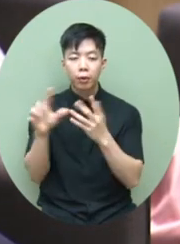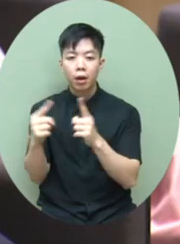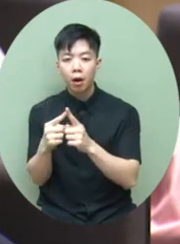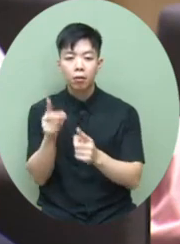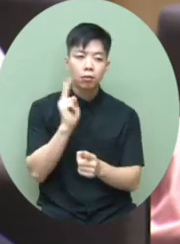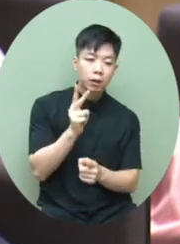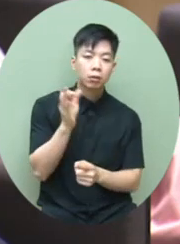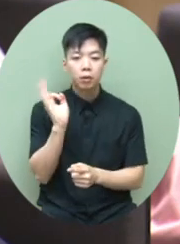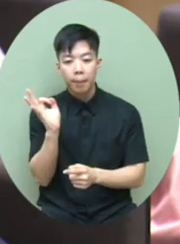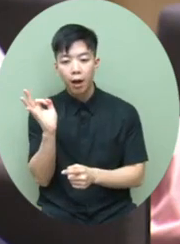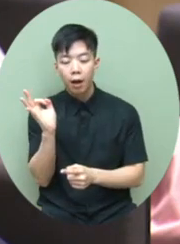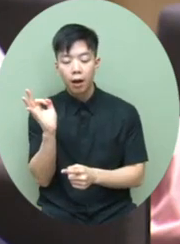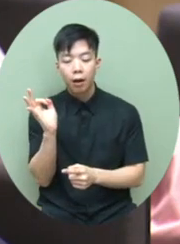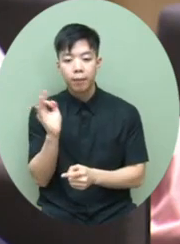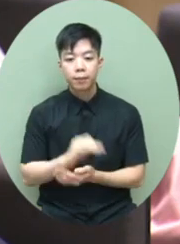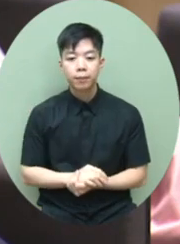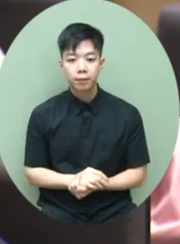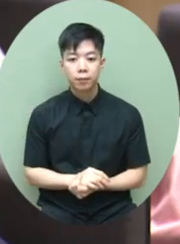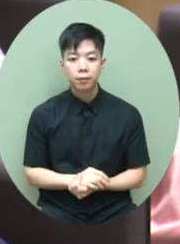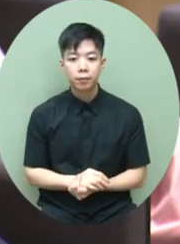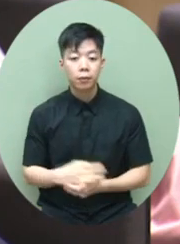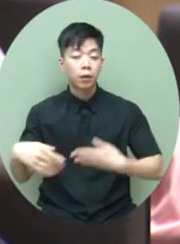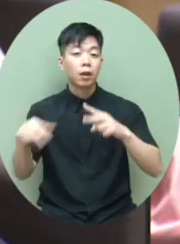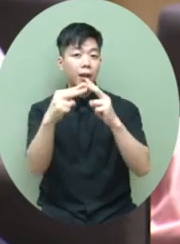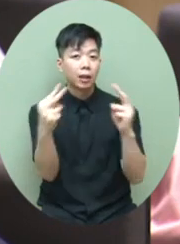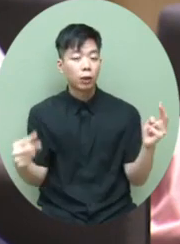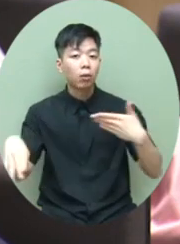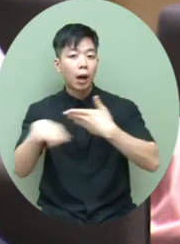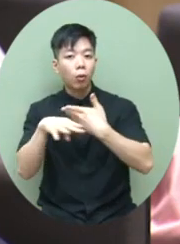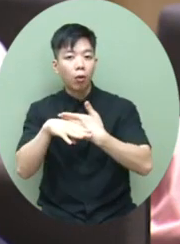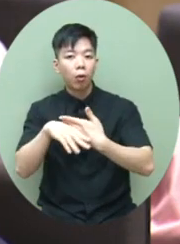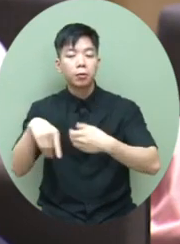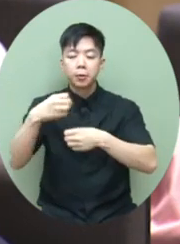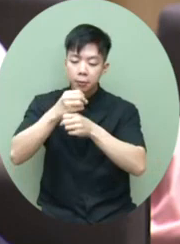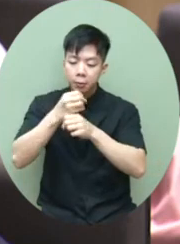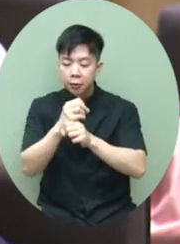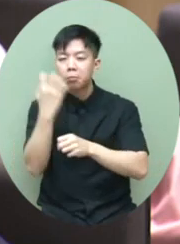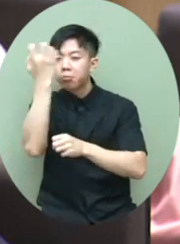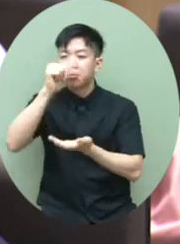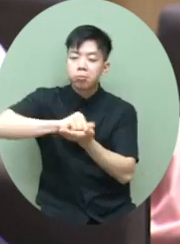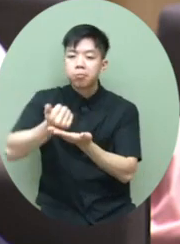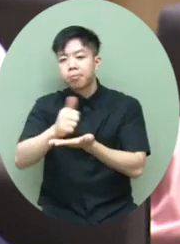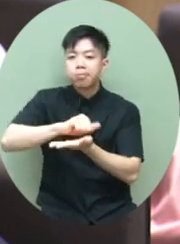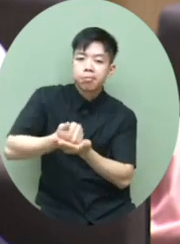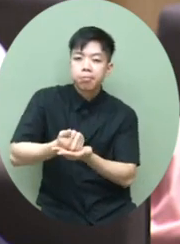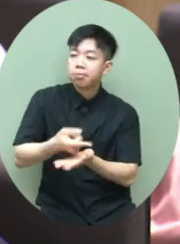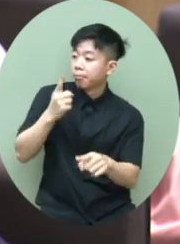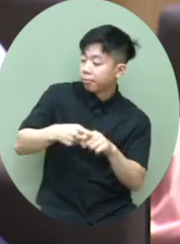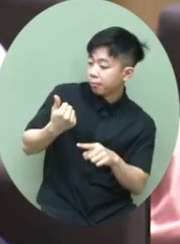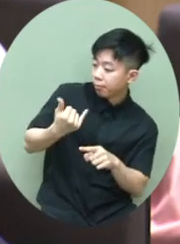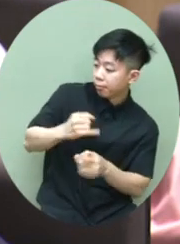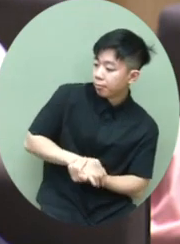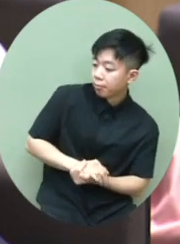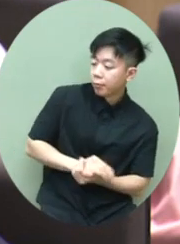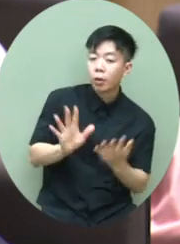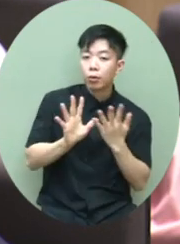在港珠澳大橋口岸的時候檢測結果是不確定的，想問一下當局是不是有這件事，當時有多少旅客是